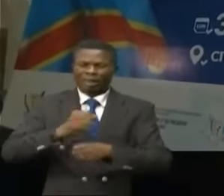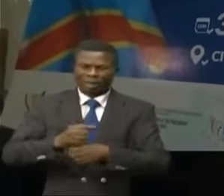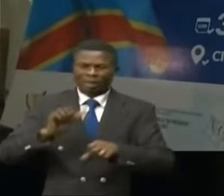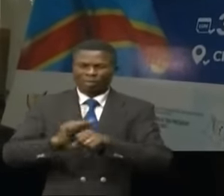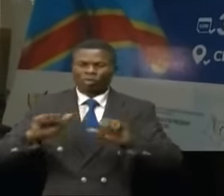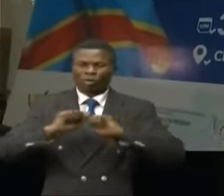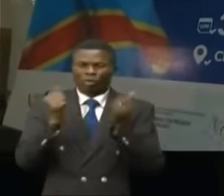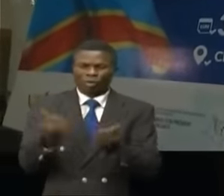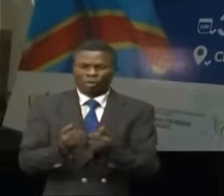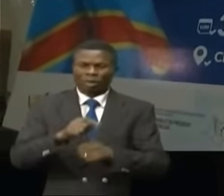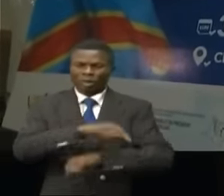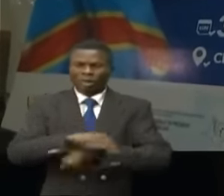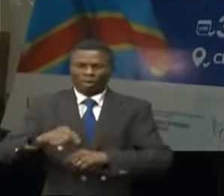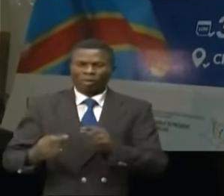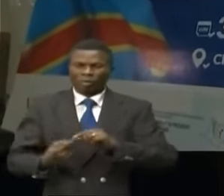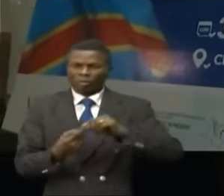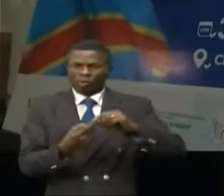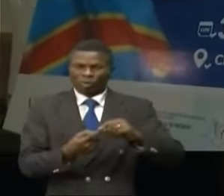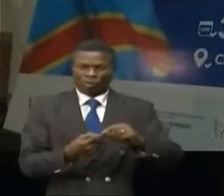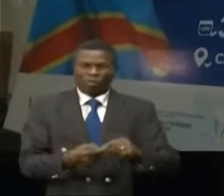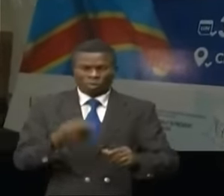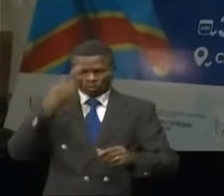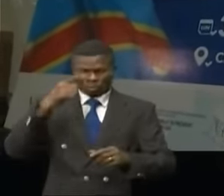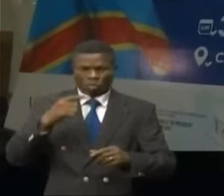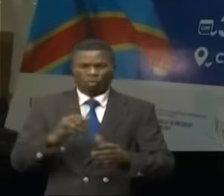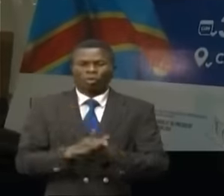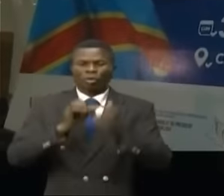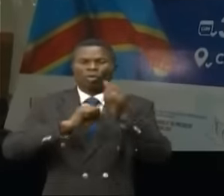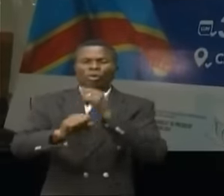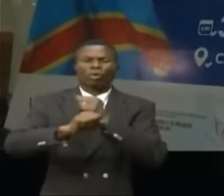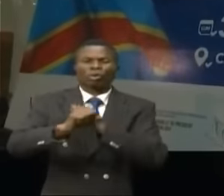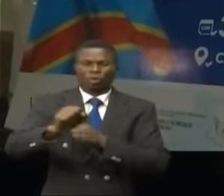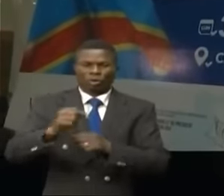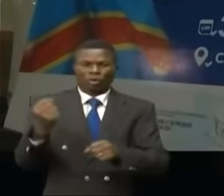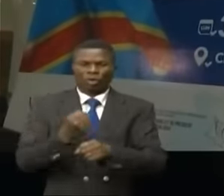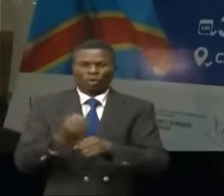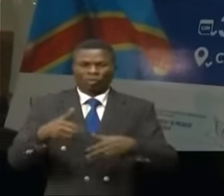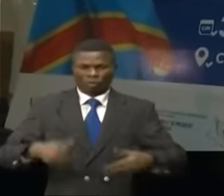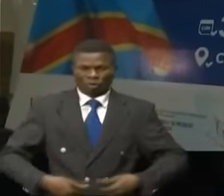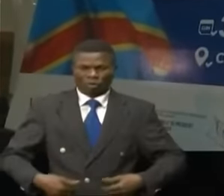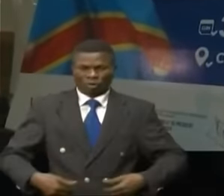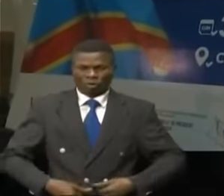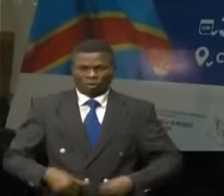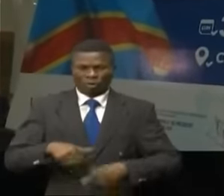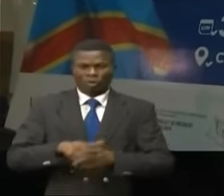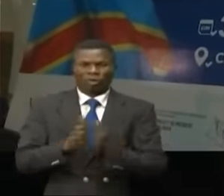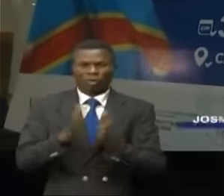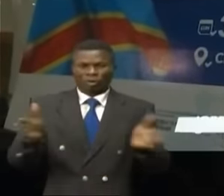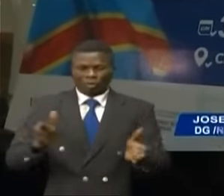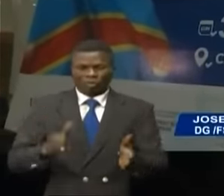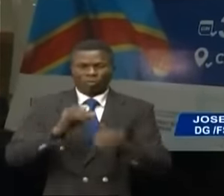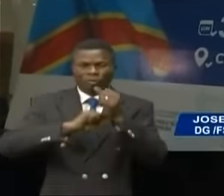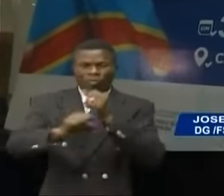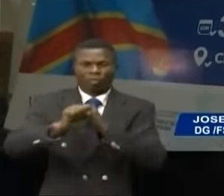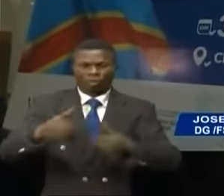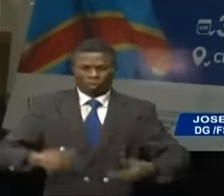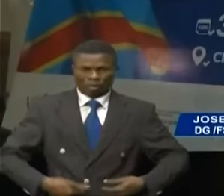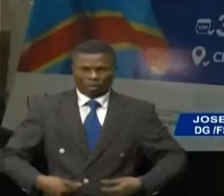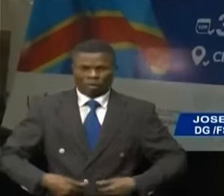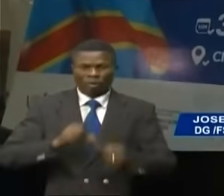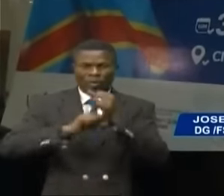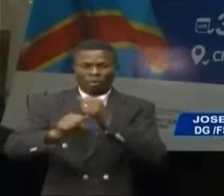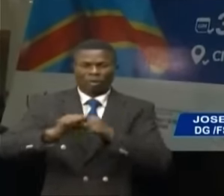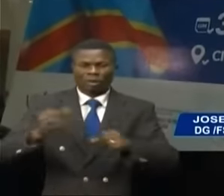en place un établissement spécialement dédié à la promotion de jeunes de manière globale, c'est-à-dire la promotion de jeunes, la